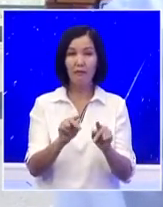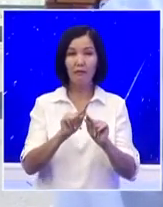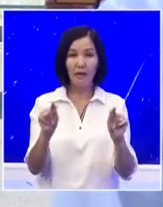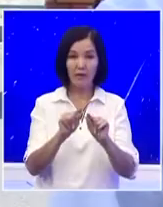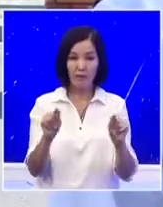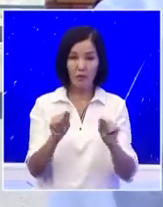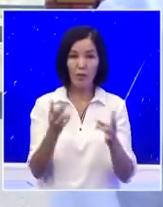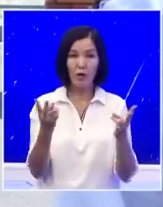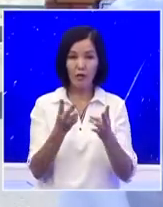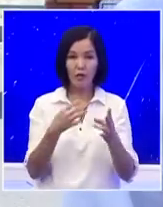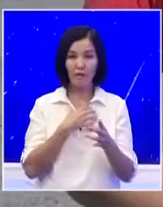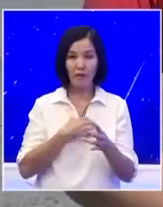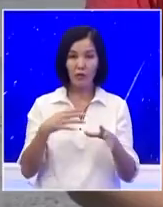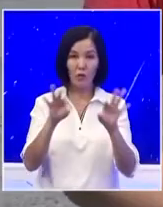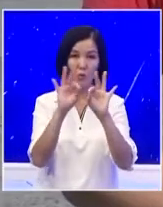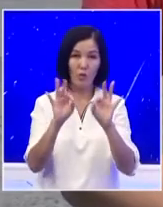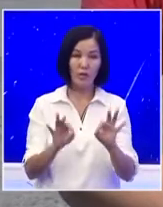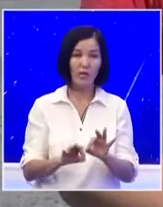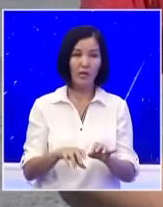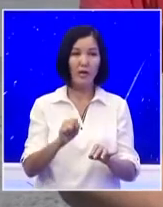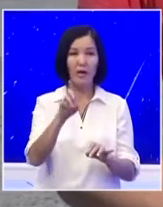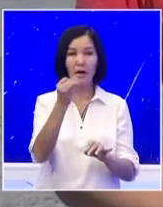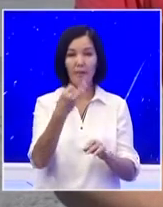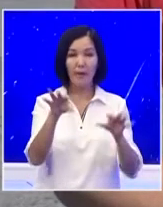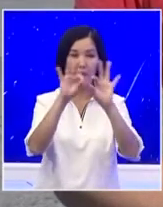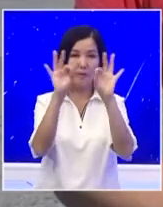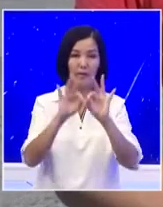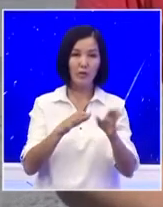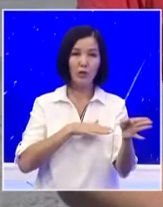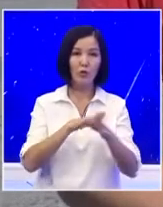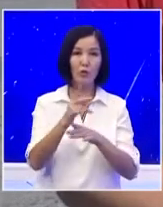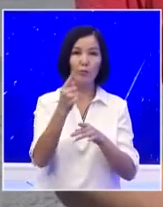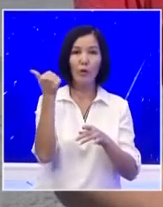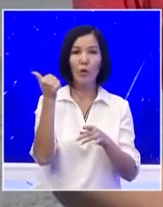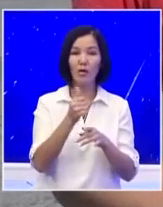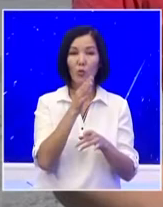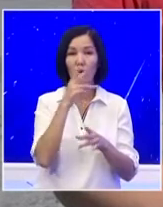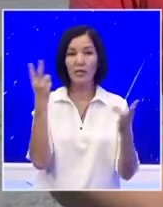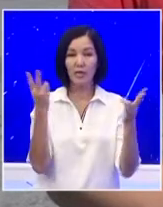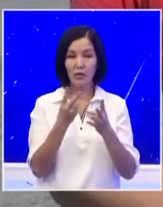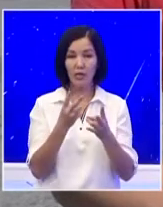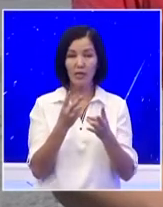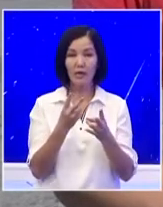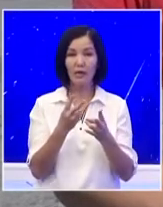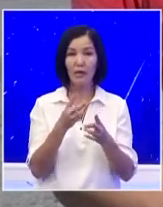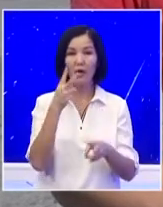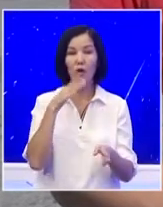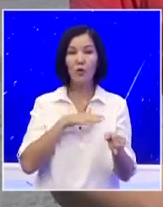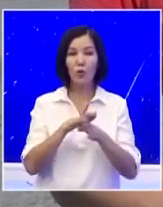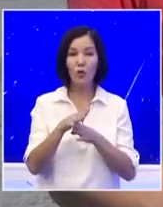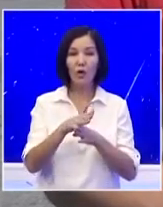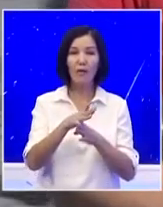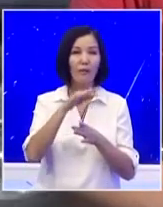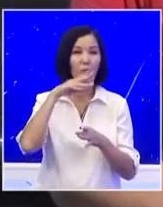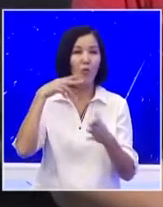бұл біріншіден бұл өнер. Абай бейнесі толығымен салынып біту үшін бір аптаға жуық уақыт кетеді екен. Ал толыққанды